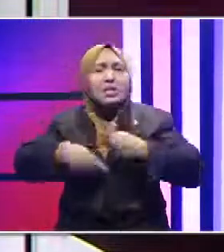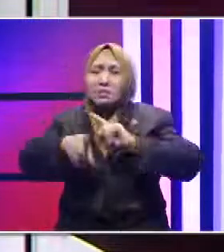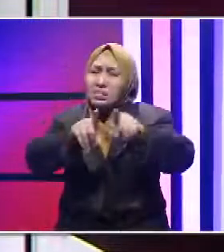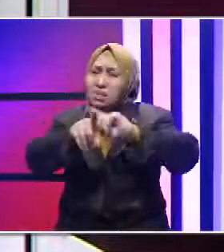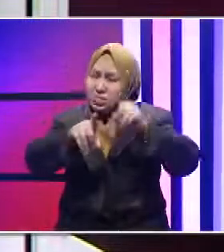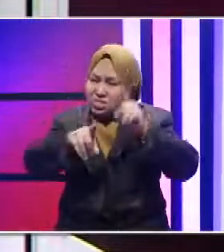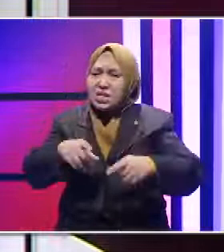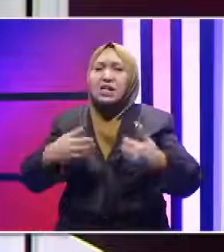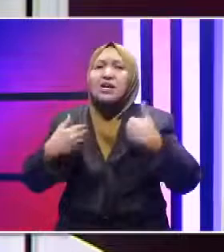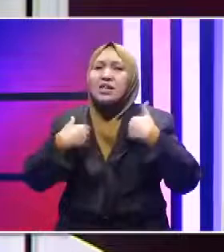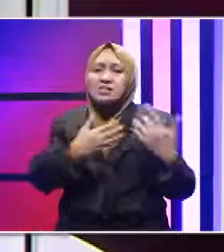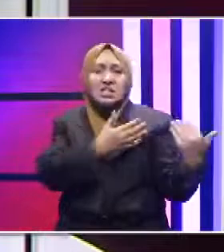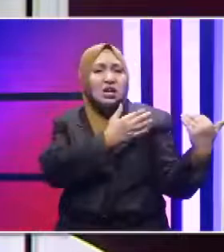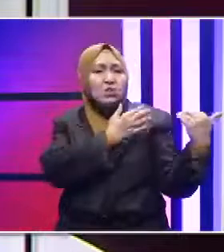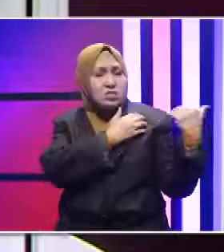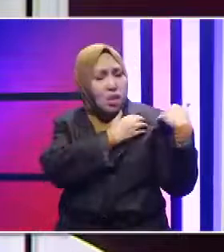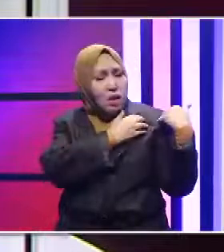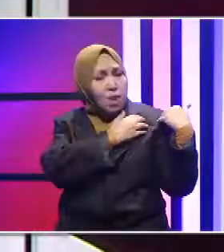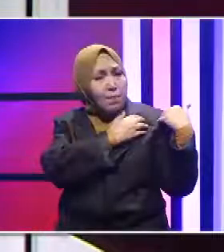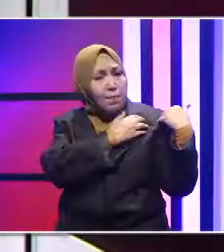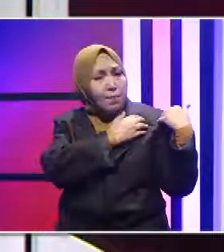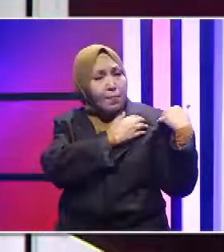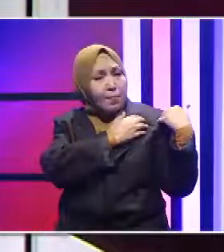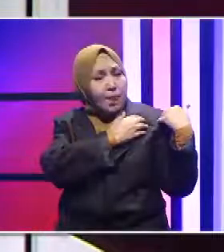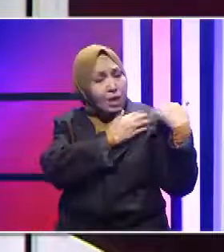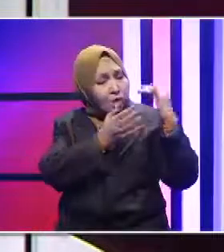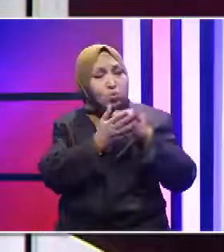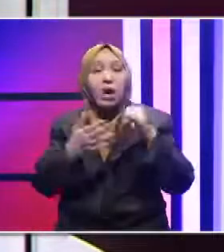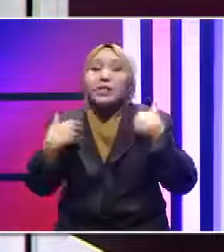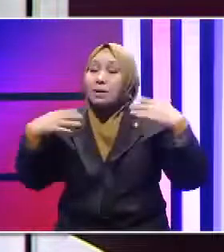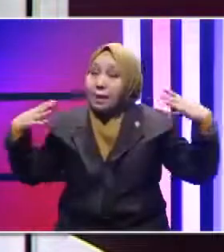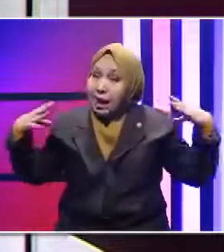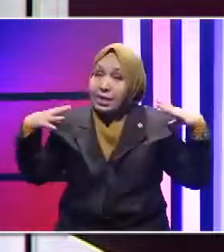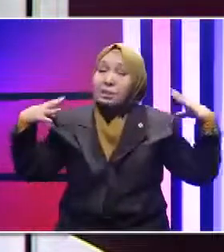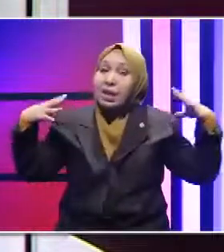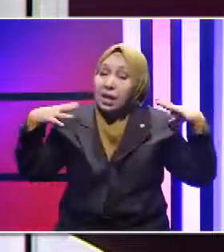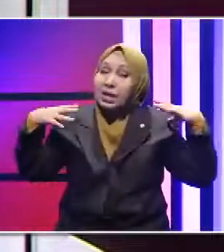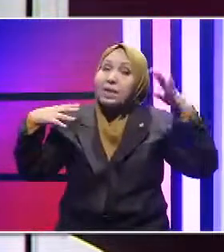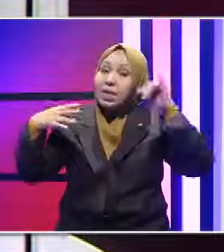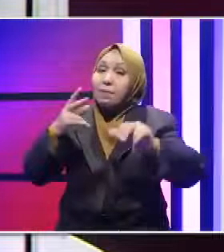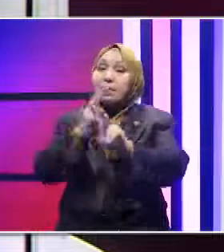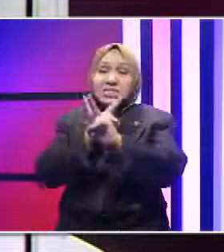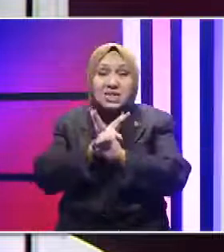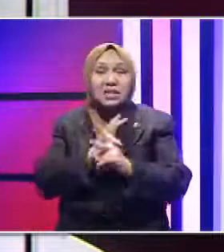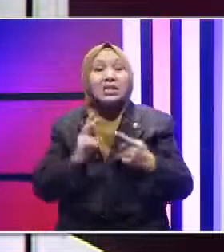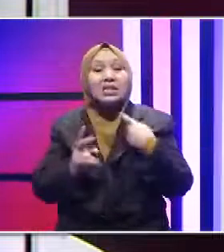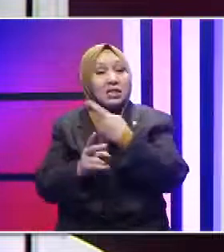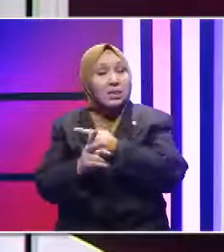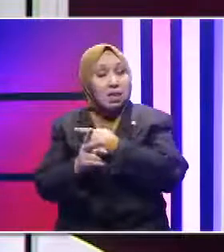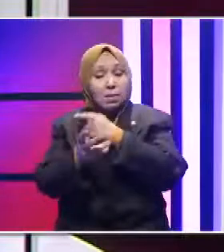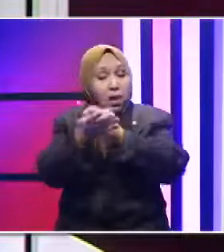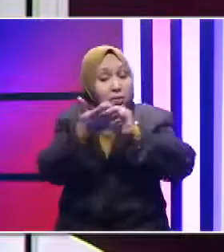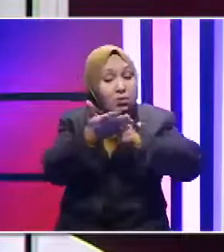rasa tanggungjawab. Allah kata wa inna alaikum lahafizin, iaitu ada malaikat-malaikat yang menjaga kita,